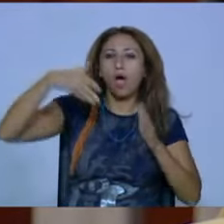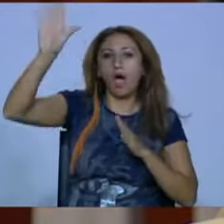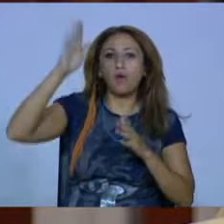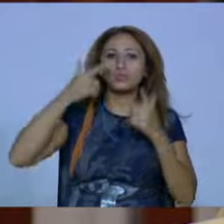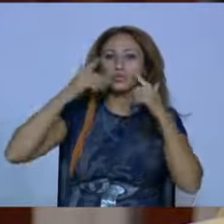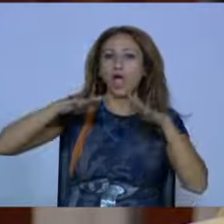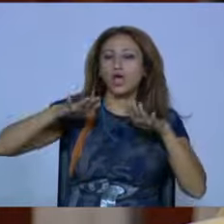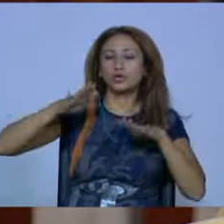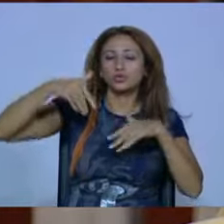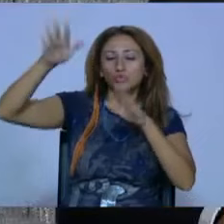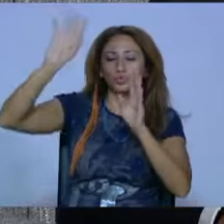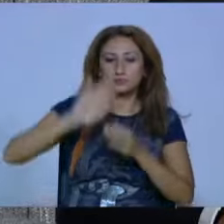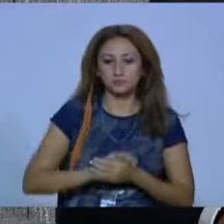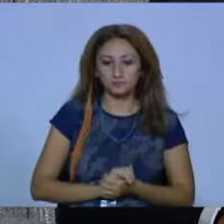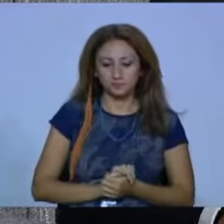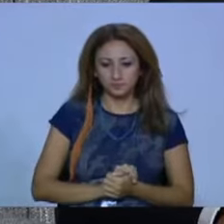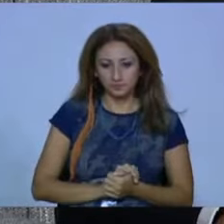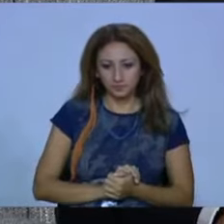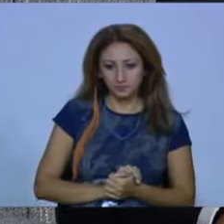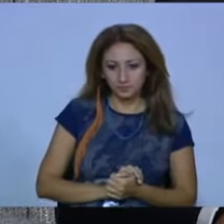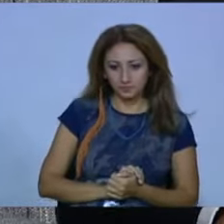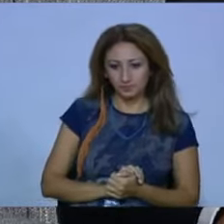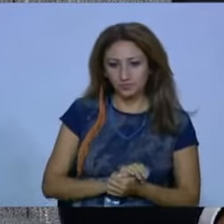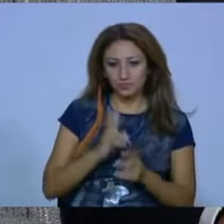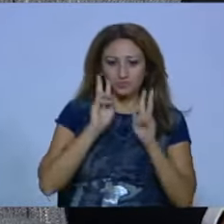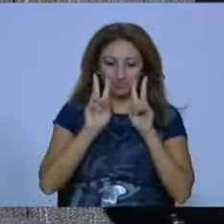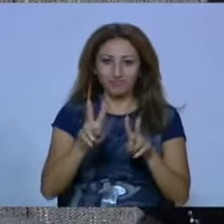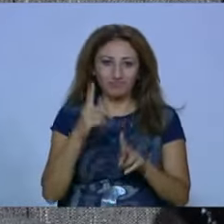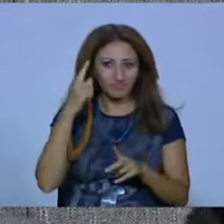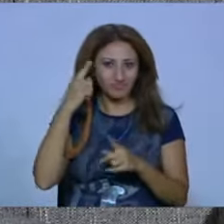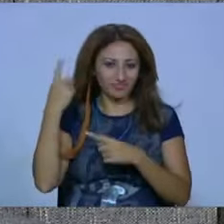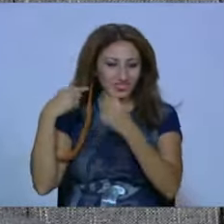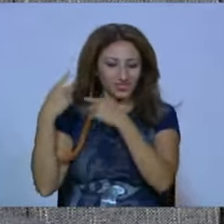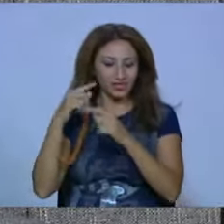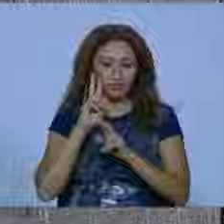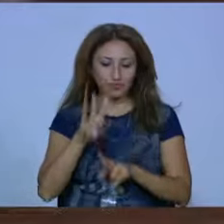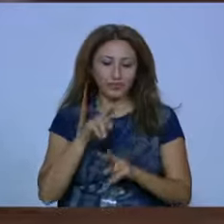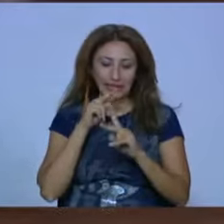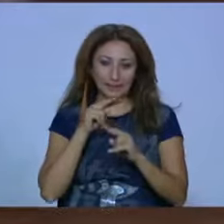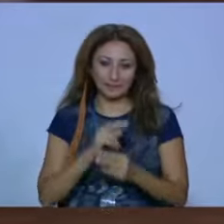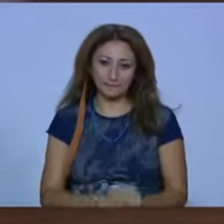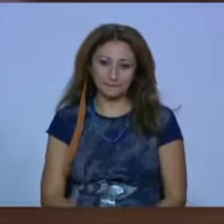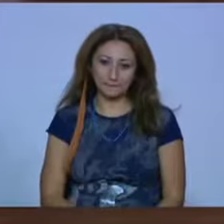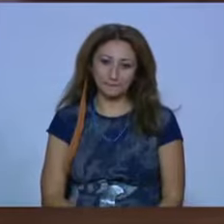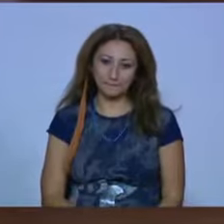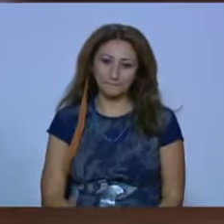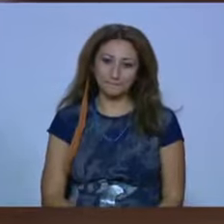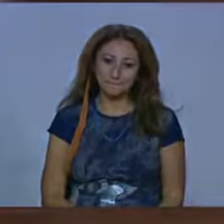الصلاه والسلام. هو كان في نزعه صوفيه قوي قوي. تعالوا نفتكر مع بعض اخر كلام قاله قبل وفاته. لازم